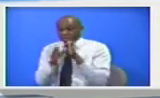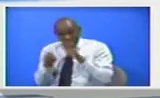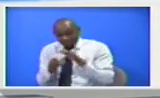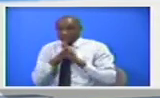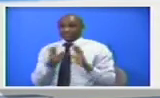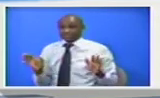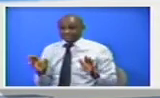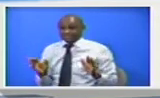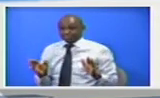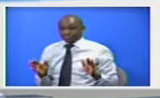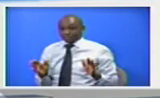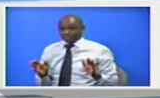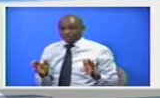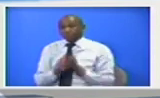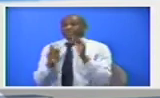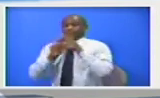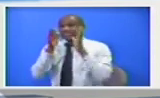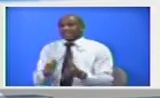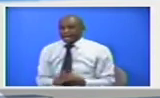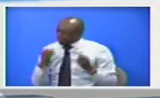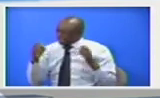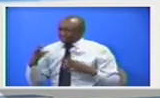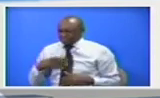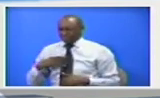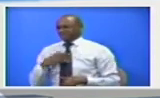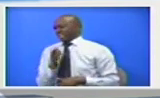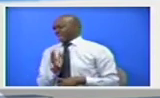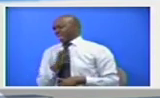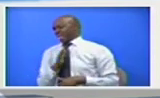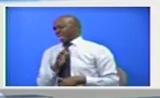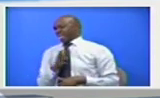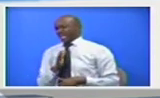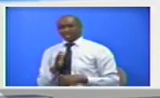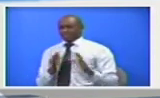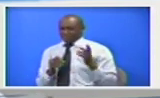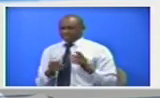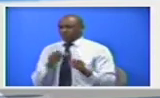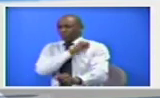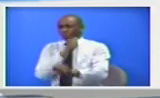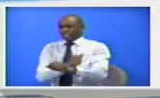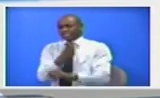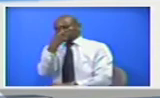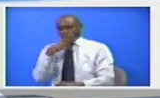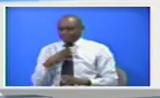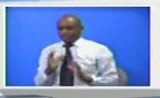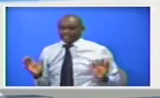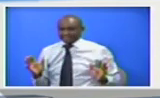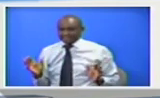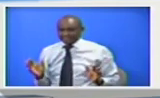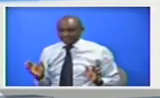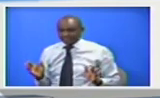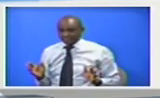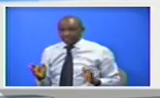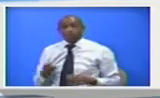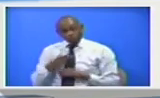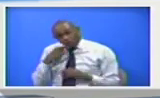rais na mawaziri, watu wengi wanahisi kwamba mamlaka yamebaki tu kwa wachache. Lakini